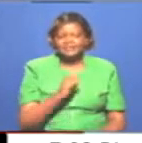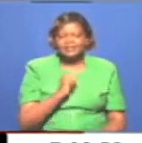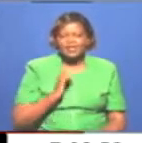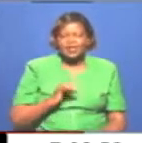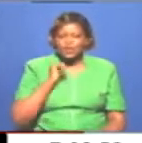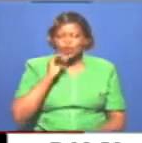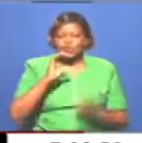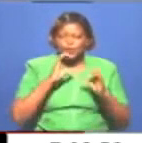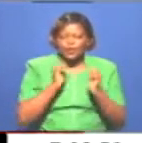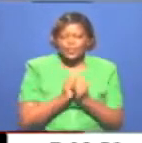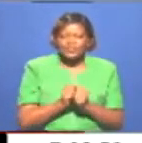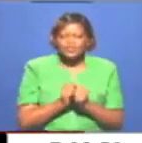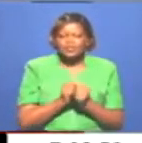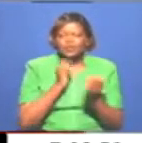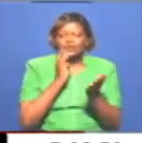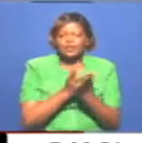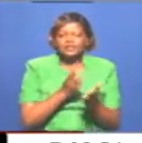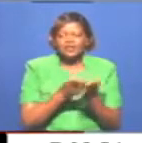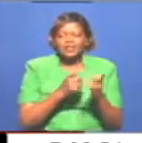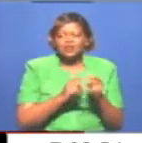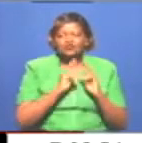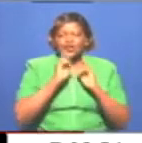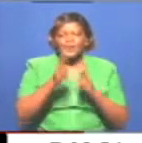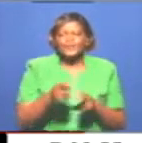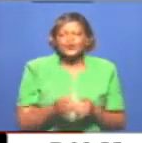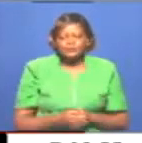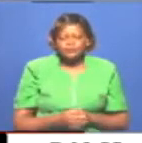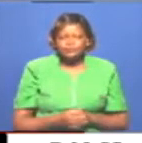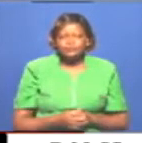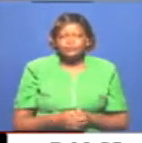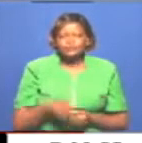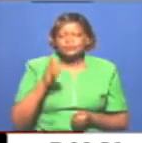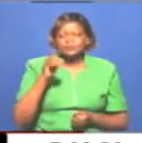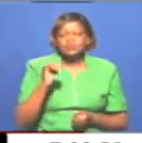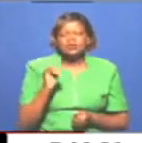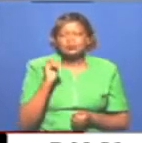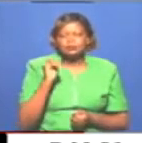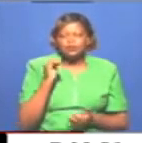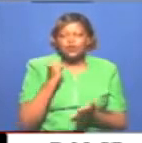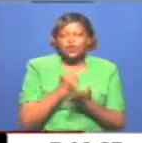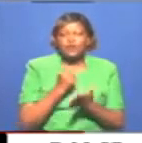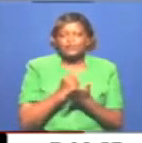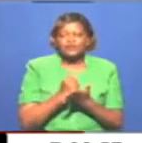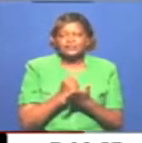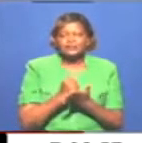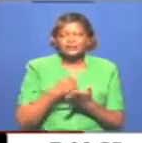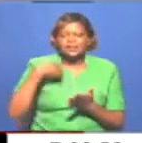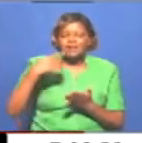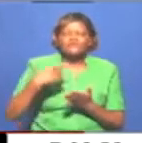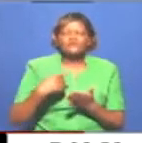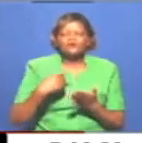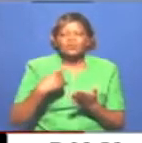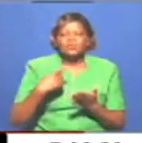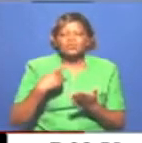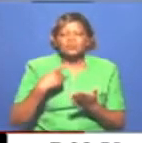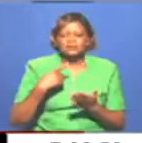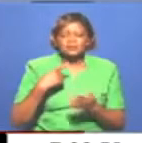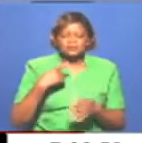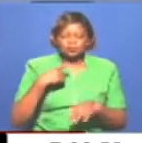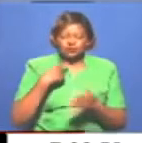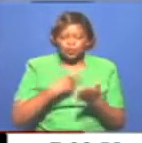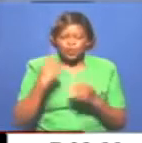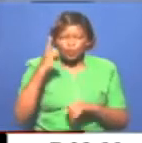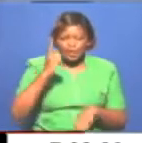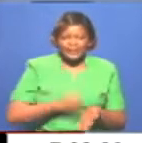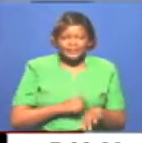mashahidi na kupiga ripoti kwenye afisi ya mkurugenzi wa upelelezi yani DCI mara moja kila wiki. Na wakati wa huo mbunge wa Kitutu